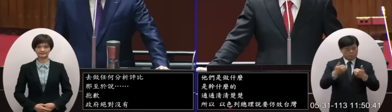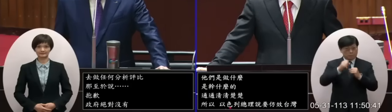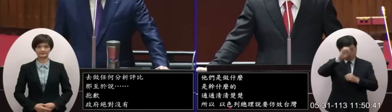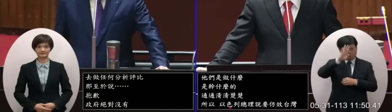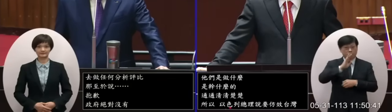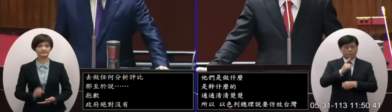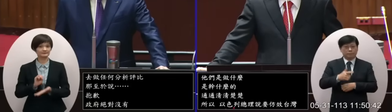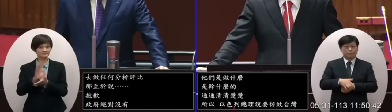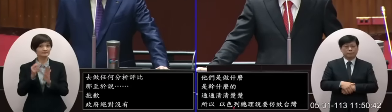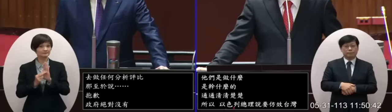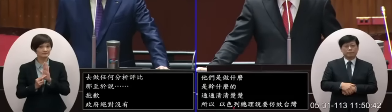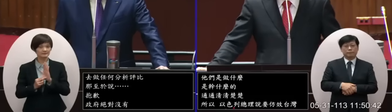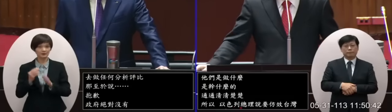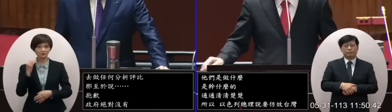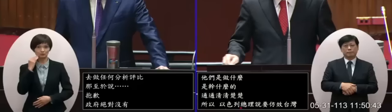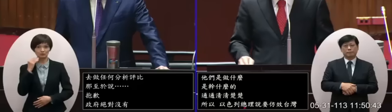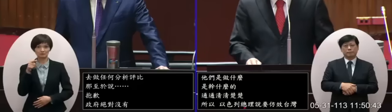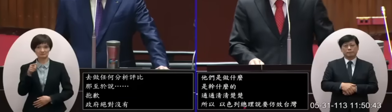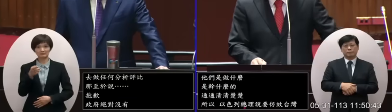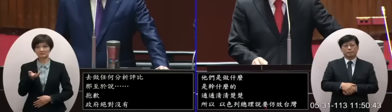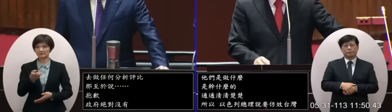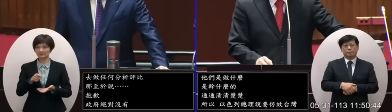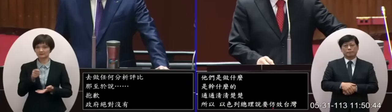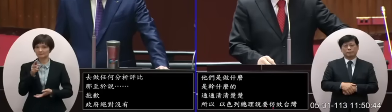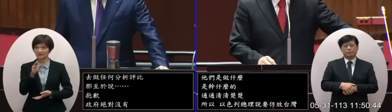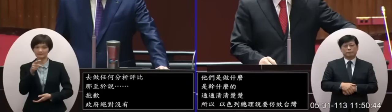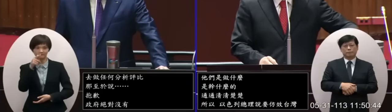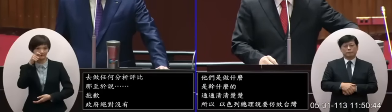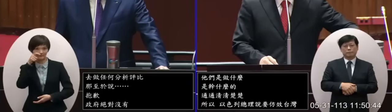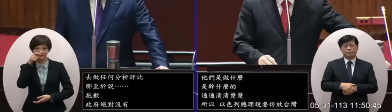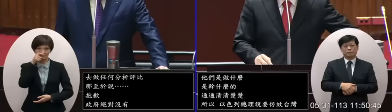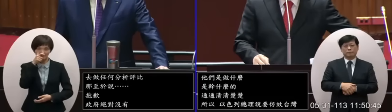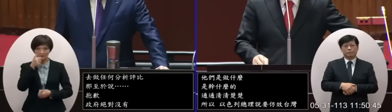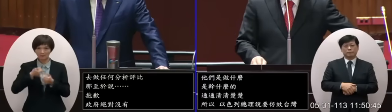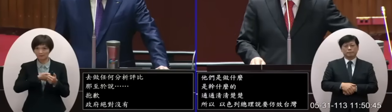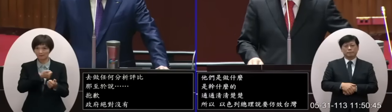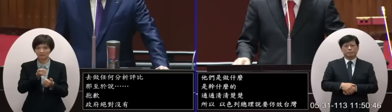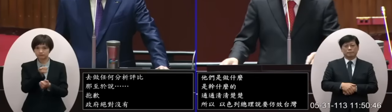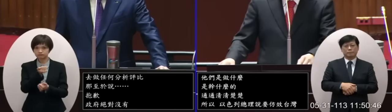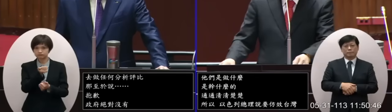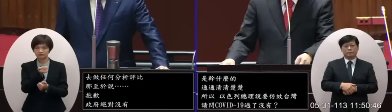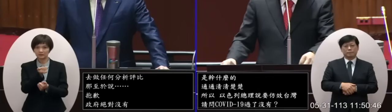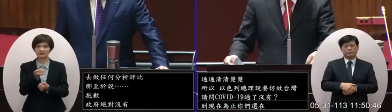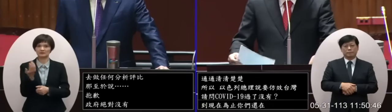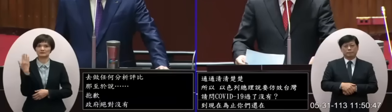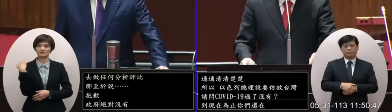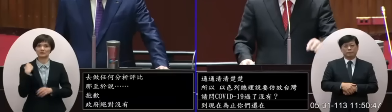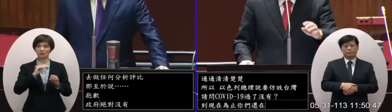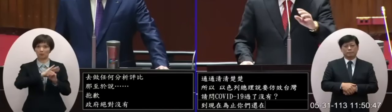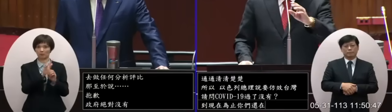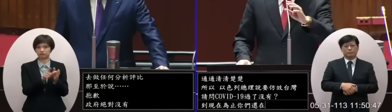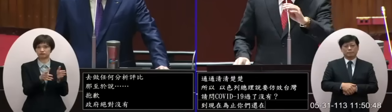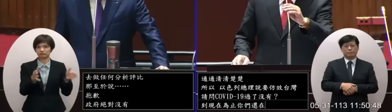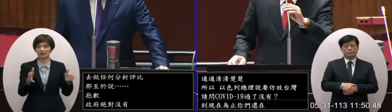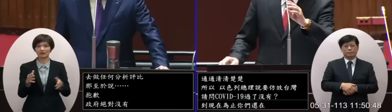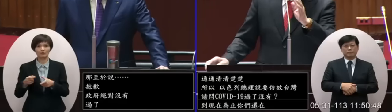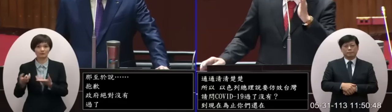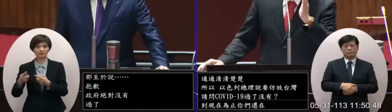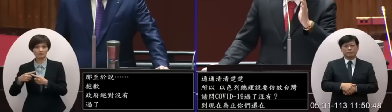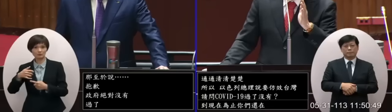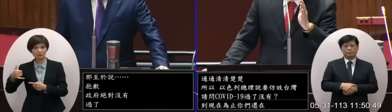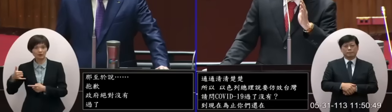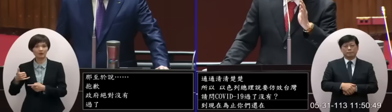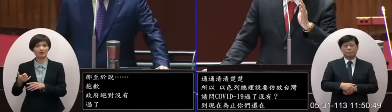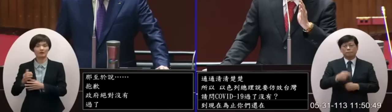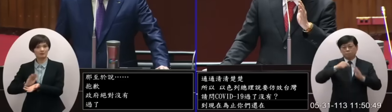告委员，如果我们用监控两个字来形容 COVID-19 期间所有相关公务人员医疗团队的努